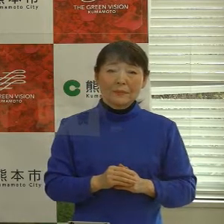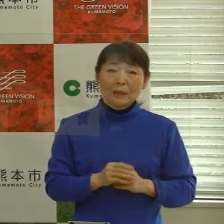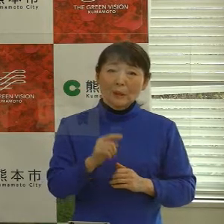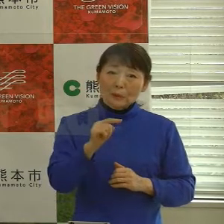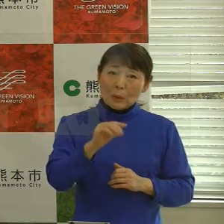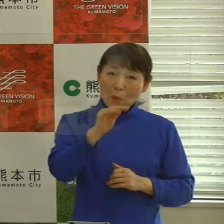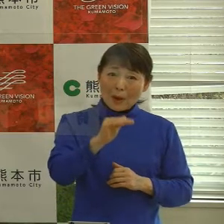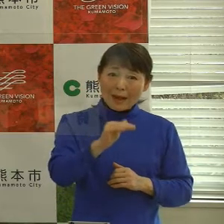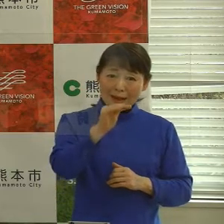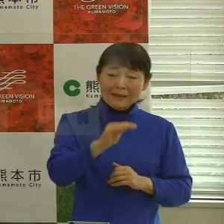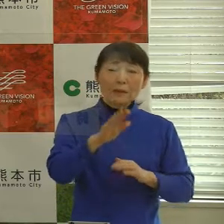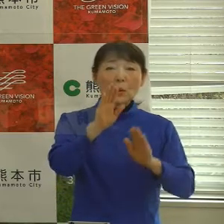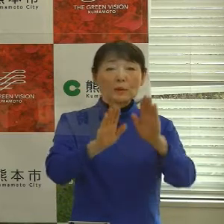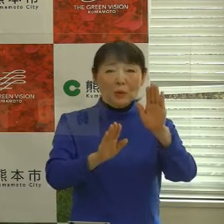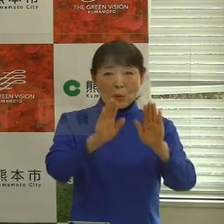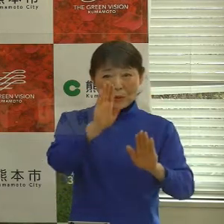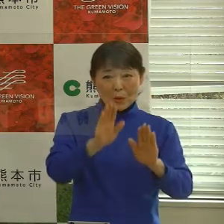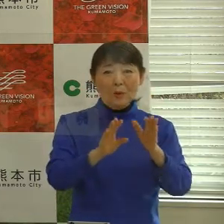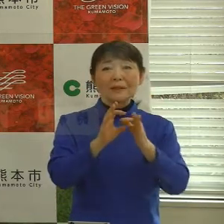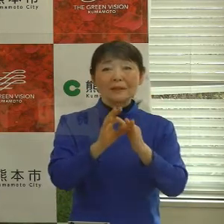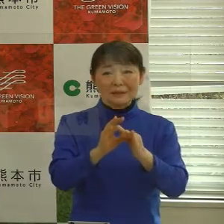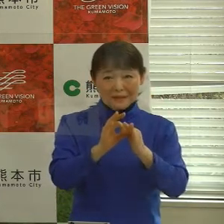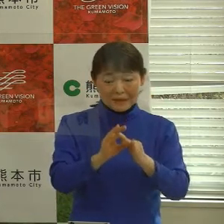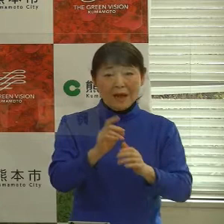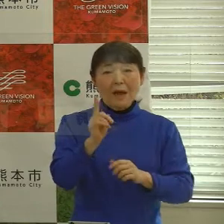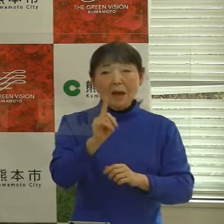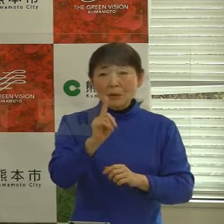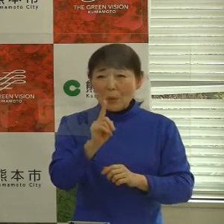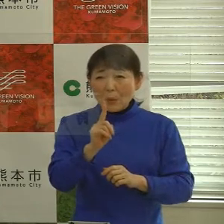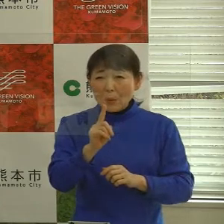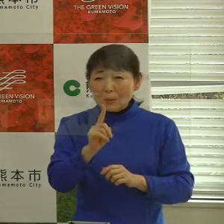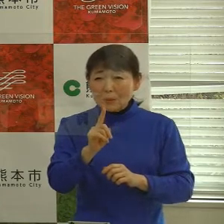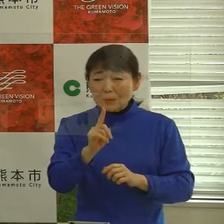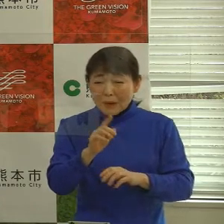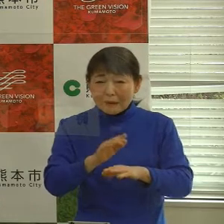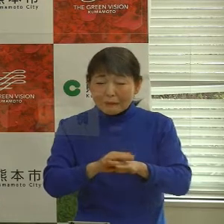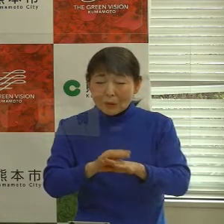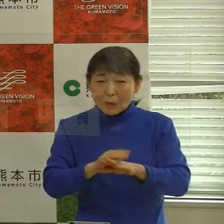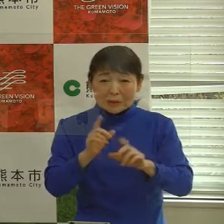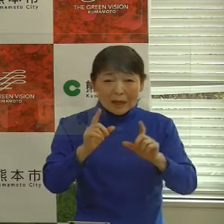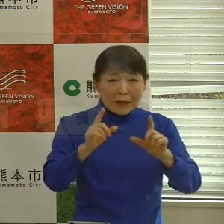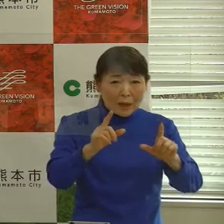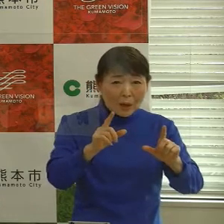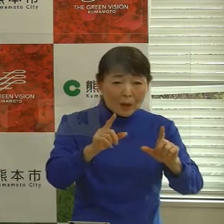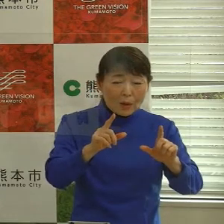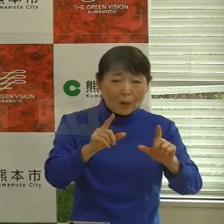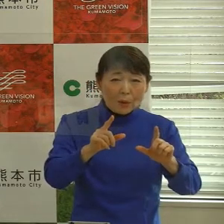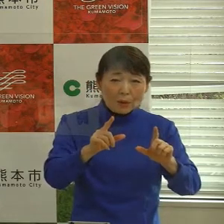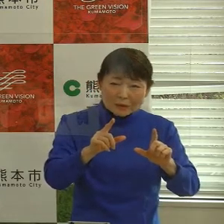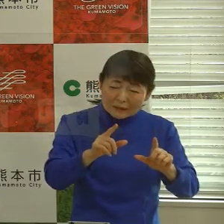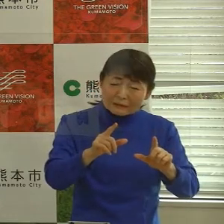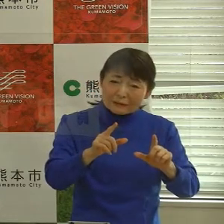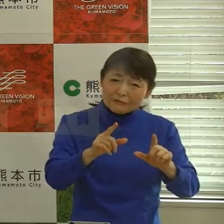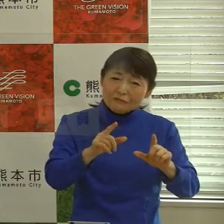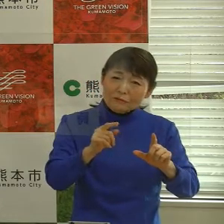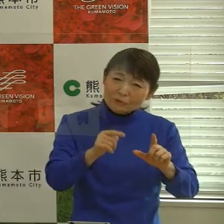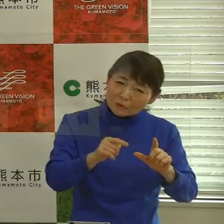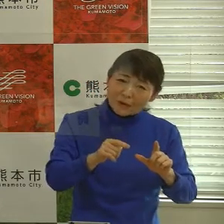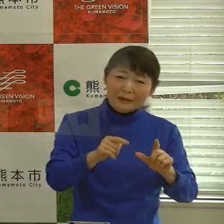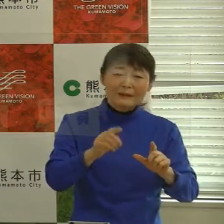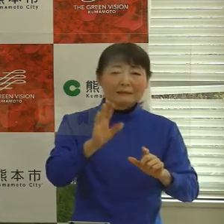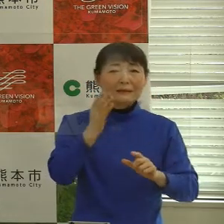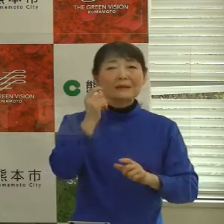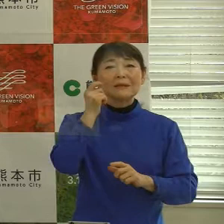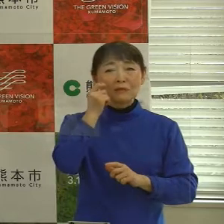まあ、その辺の状況についてはですね、まあ、どういう形でお知らせしていくと、このちょっと非常にセンシティブだというふうに思ってます。